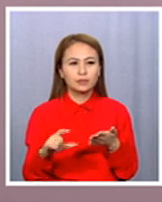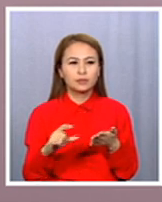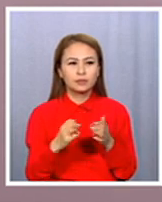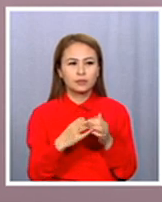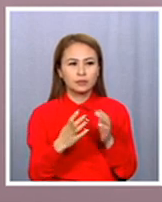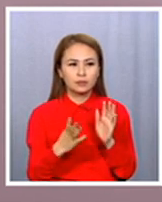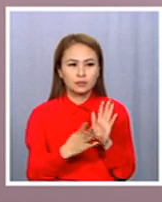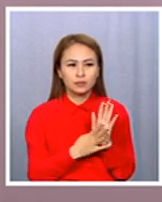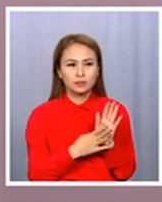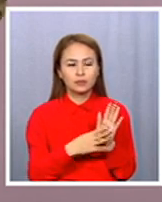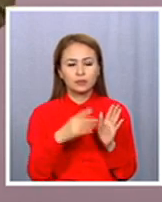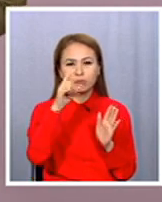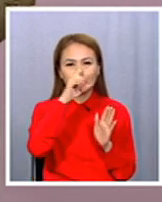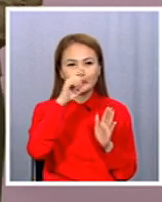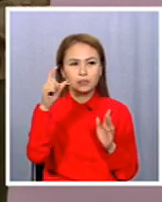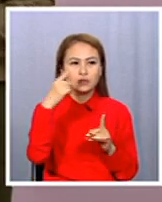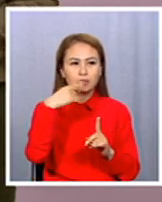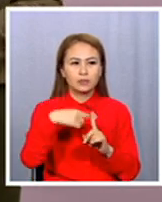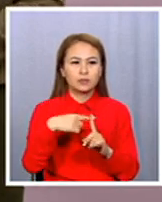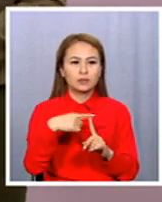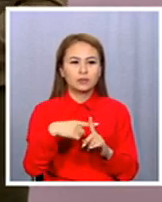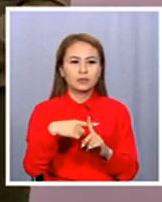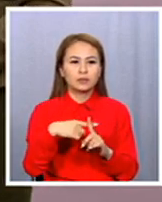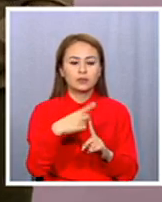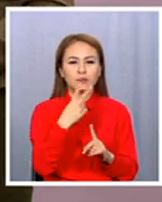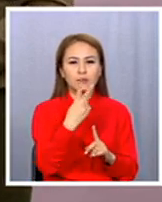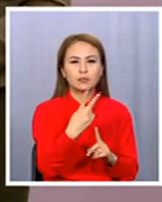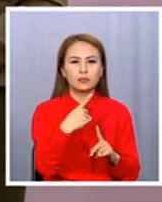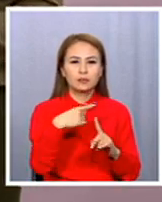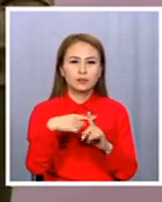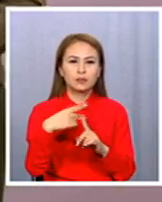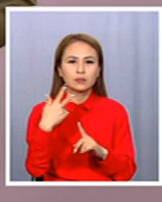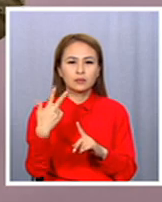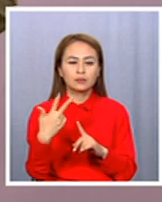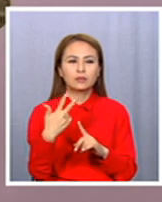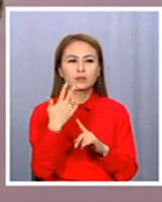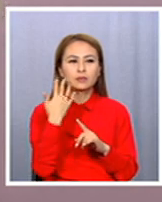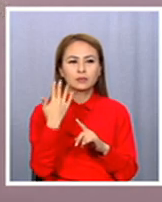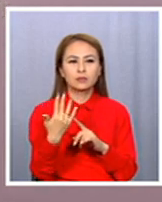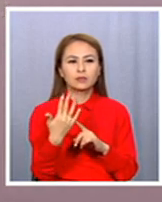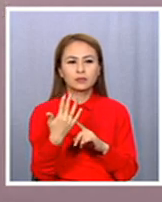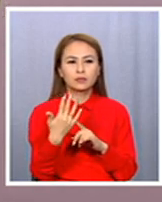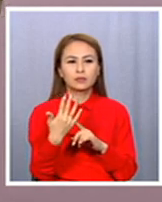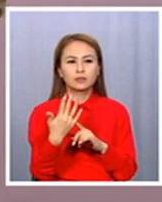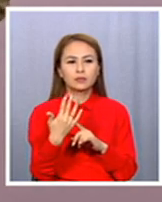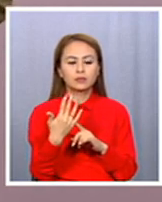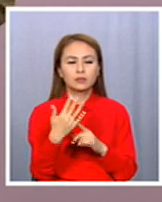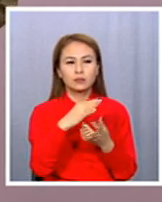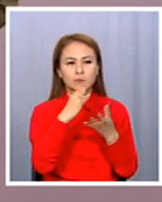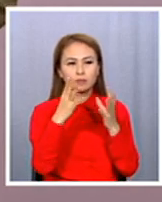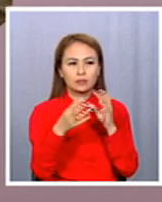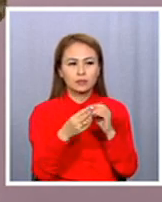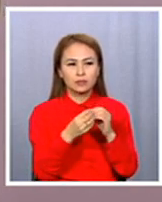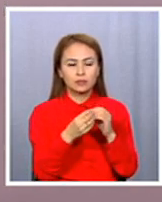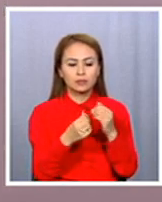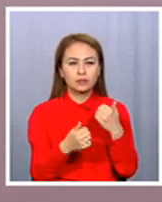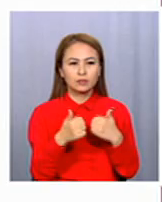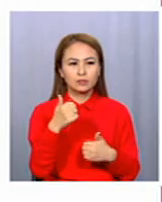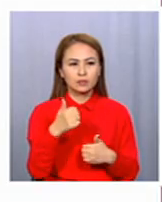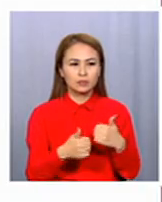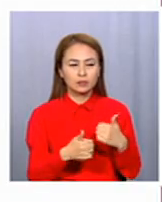жазамыз, алымдарын қосамыз. 2 мен 3-тің қосындысы 5-ке тең. Бөлшек сандарды